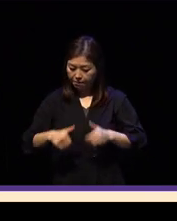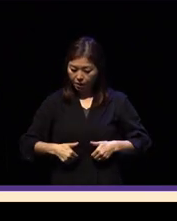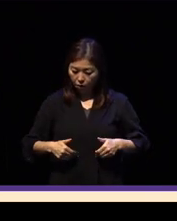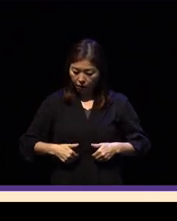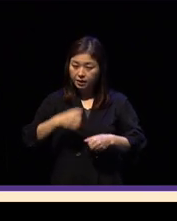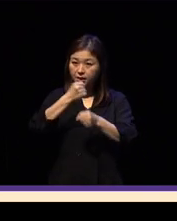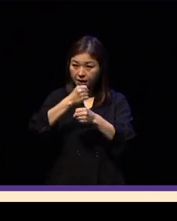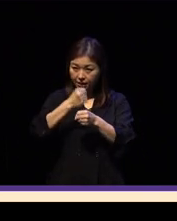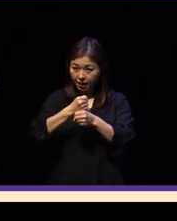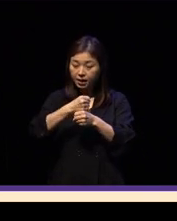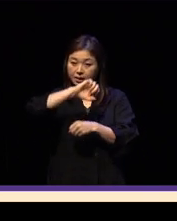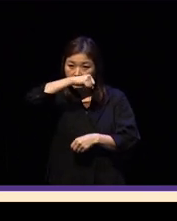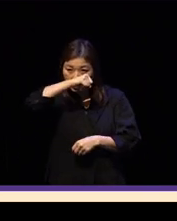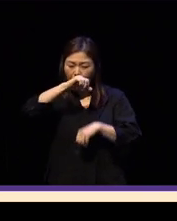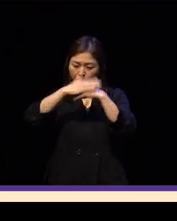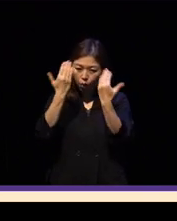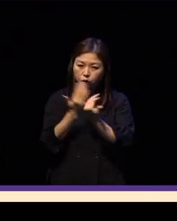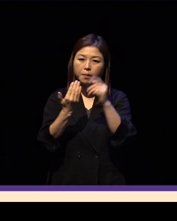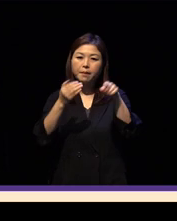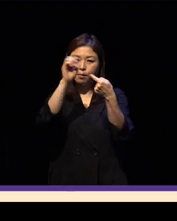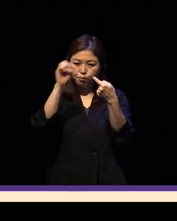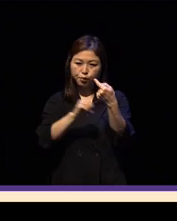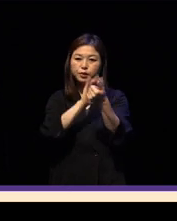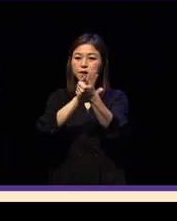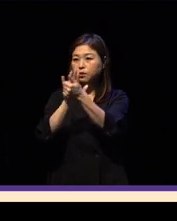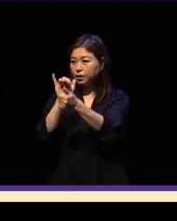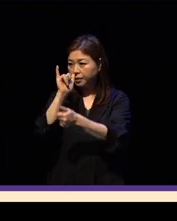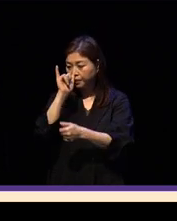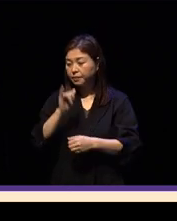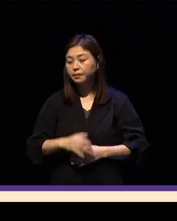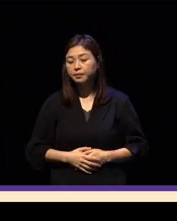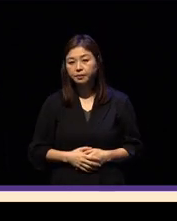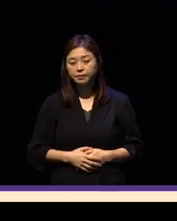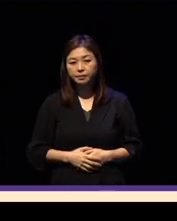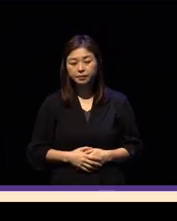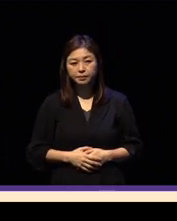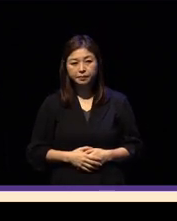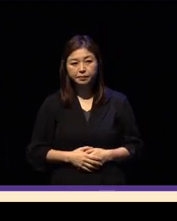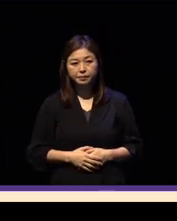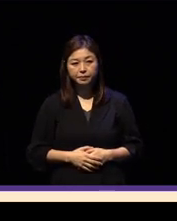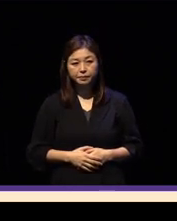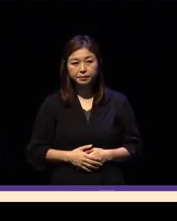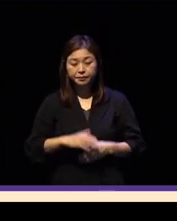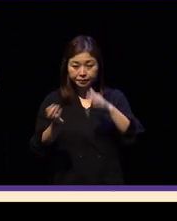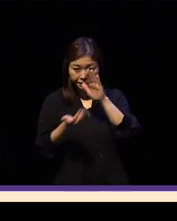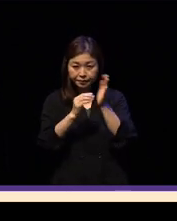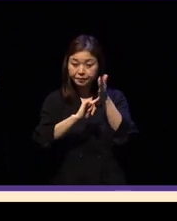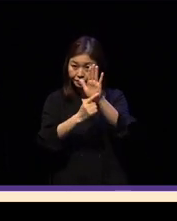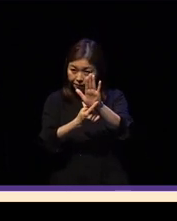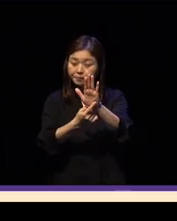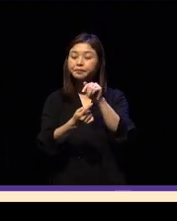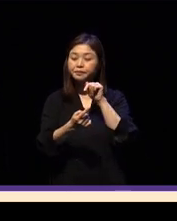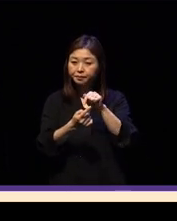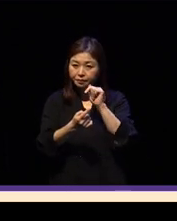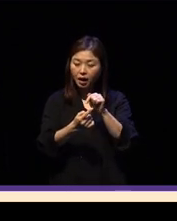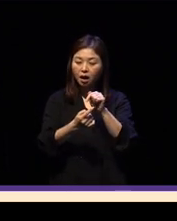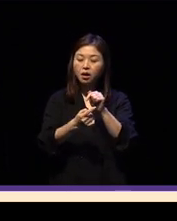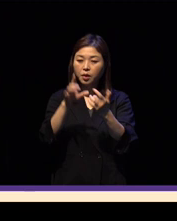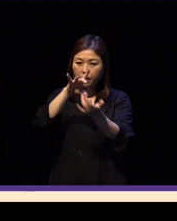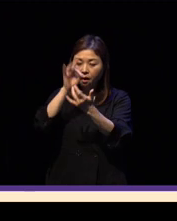비용을 정액 지원하고 있습니다. 그리고 이 실현 심의를 통해서 선정된 최종